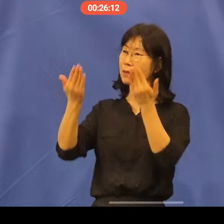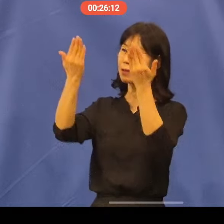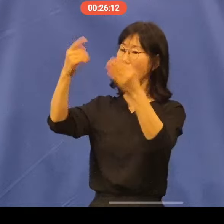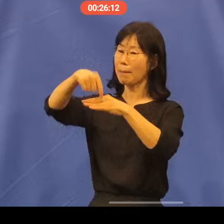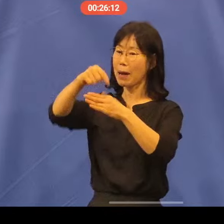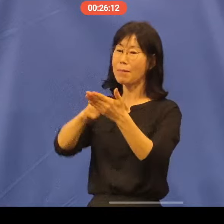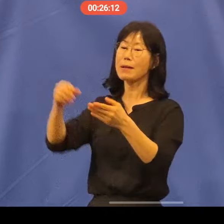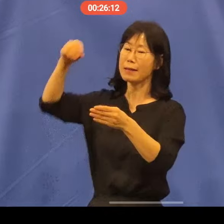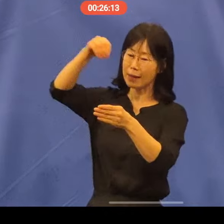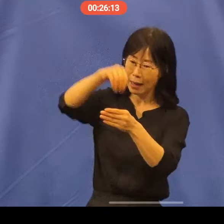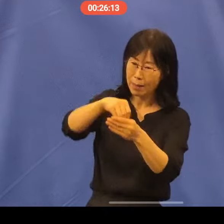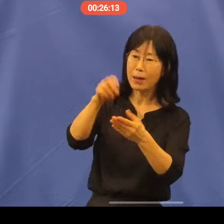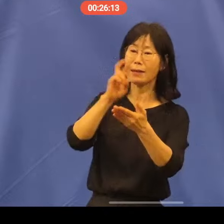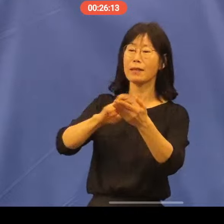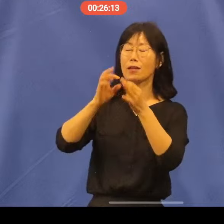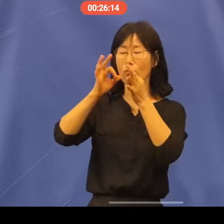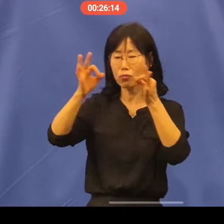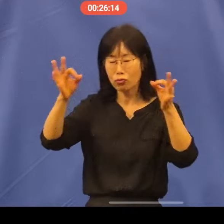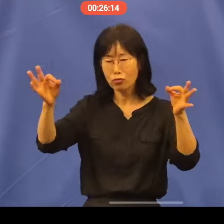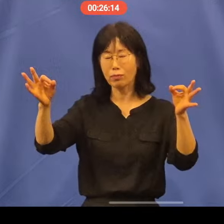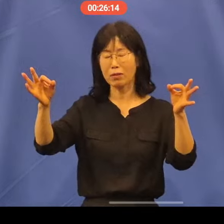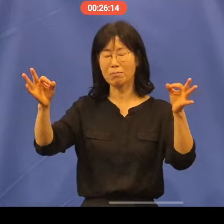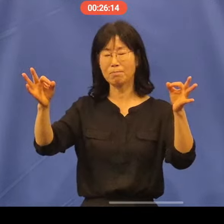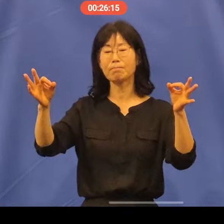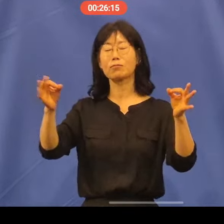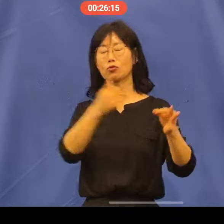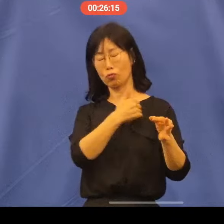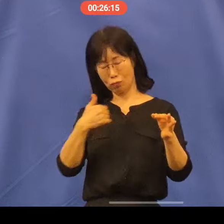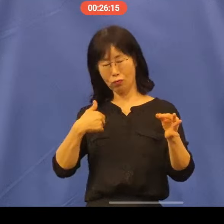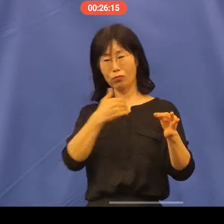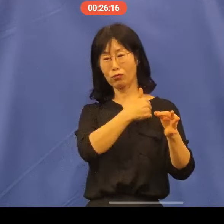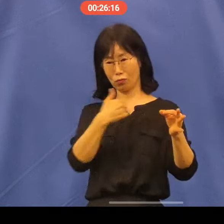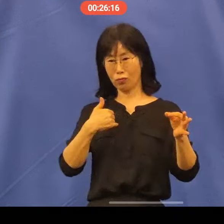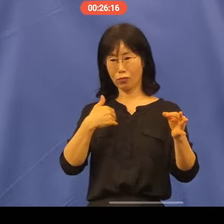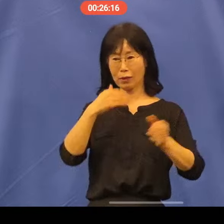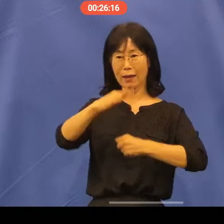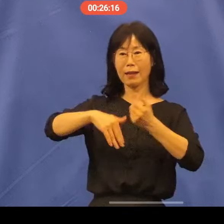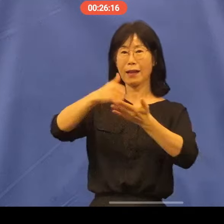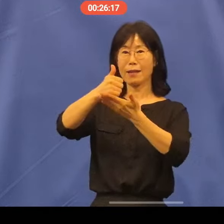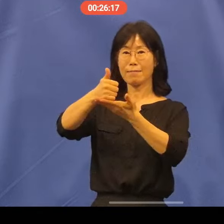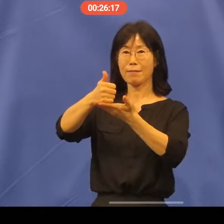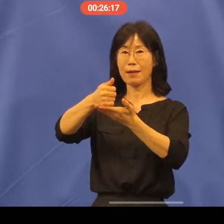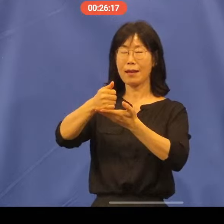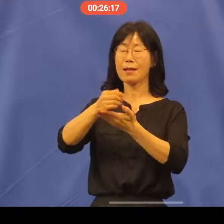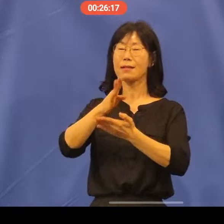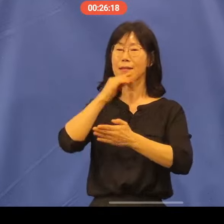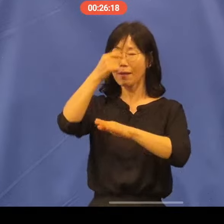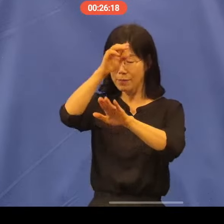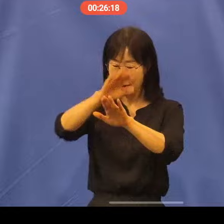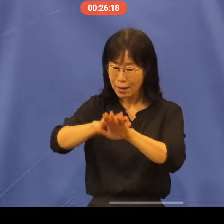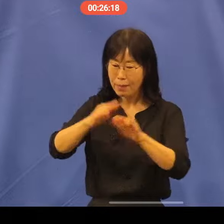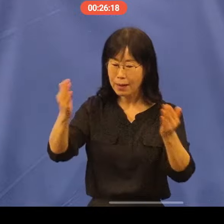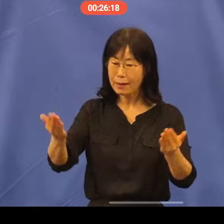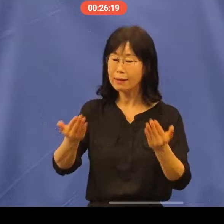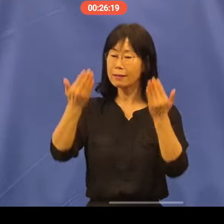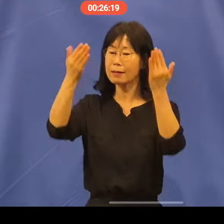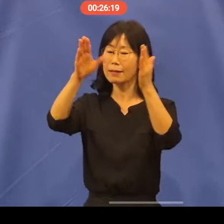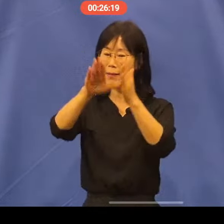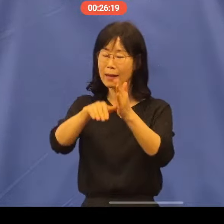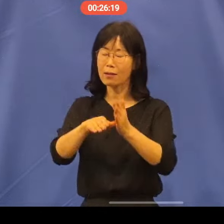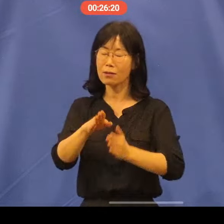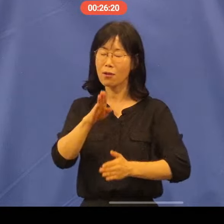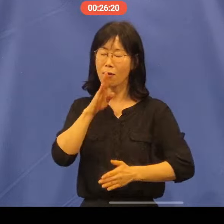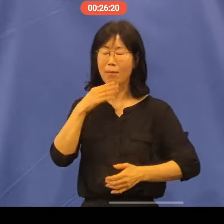여러분, 우리가 하나님을 예배할 때 가장 기쁨이 충만해지는 이유가 거기에 있는 거죠. 왜 그런가 하면, 우리가 예배를